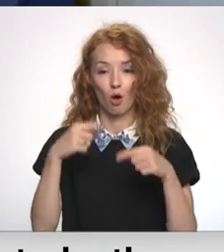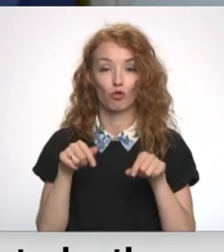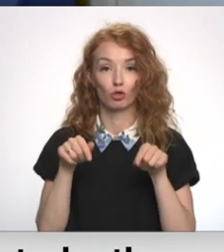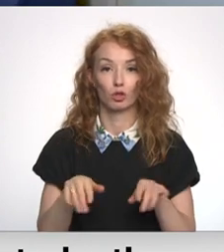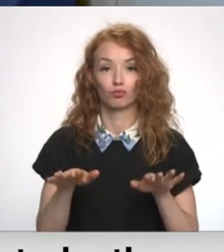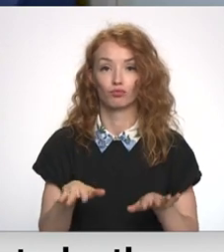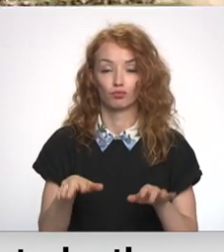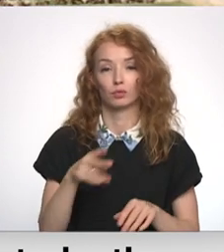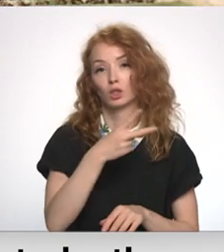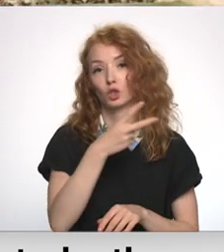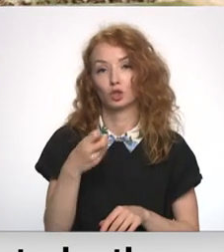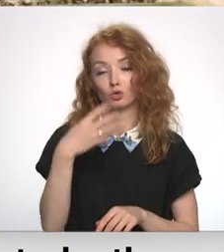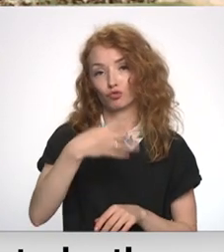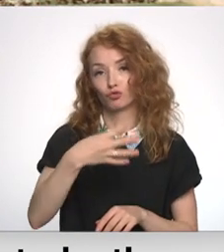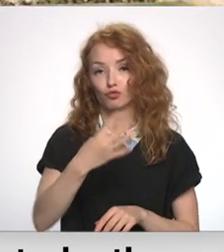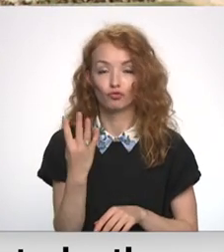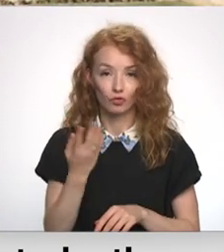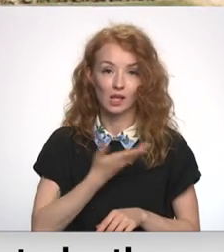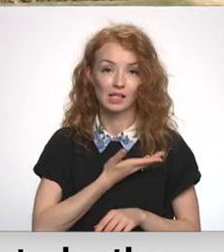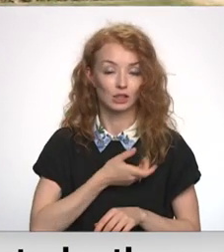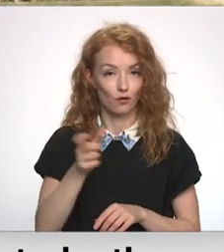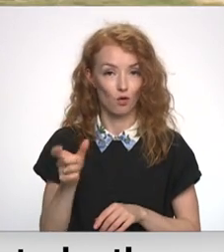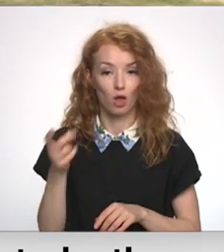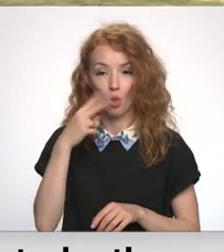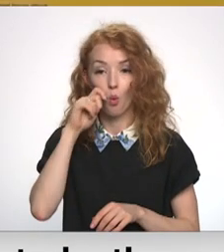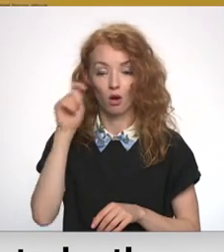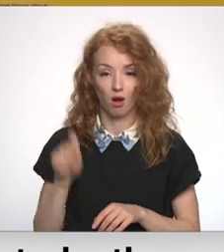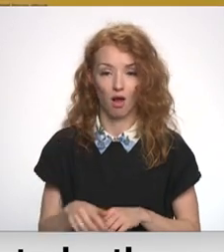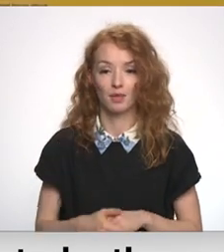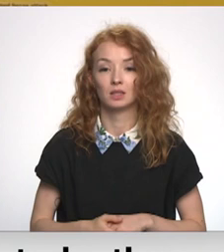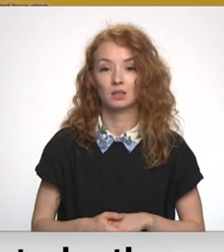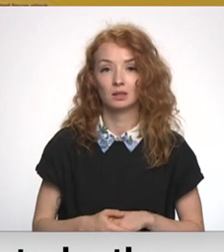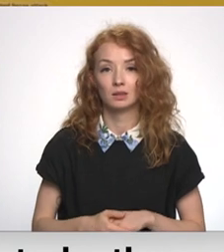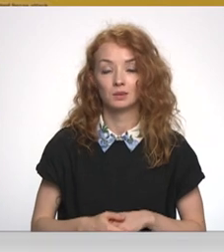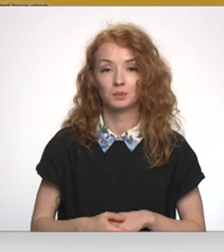izmitināti 244 Ukrainas iedzīvotāji.